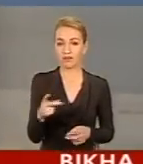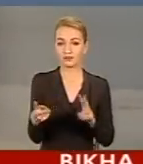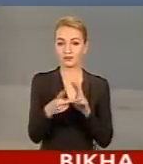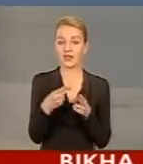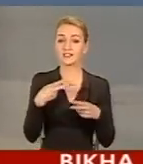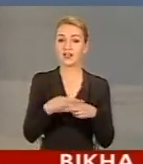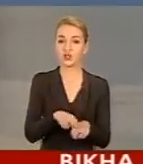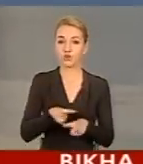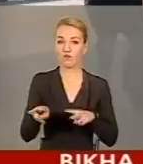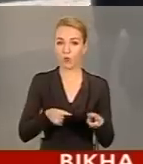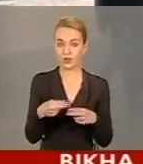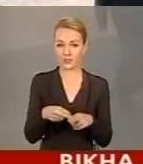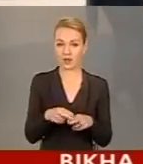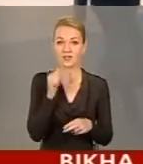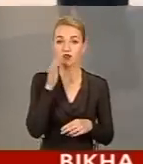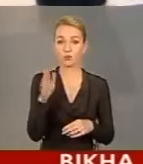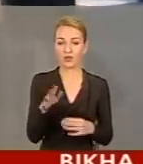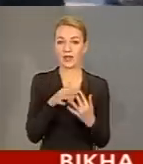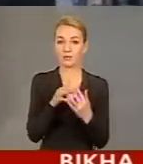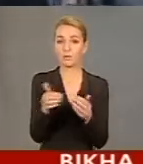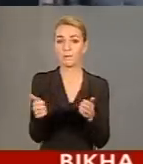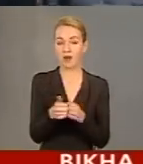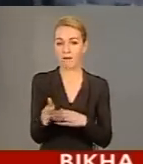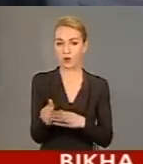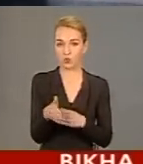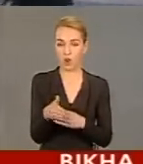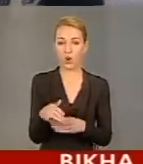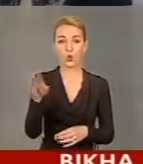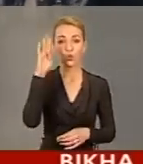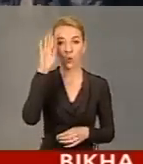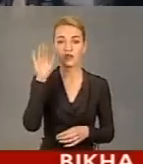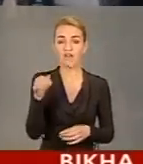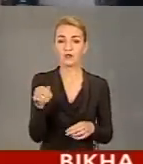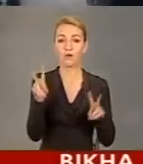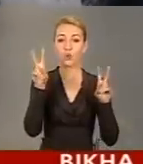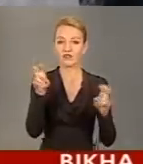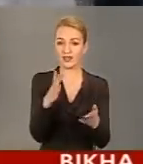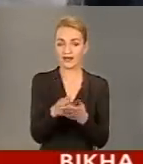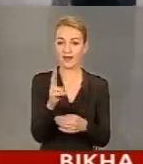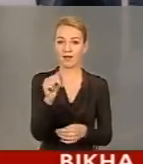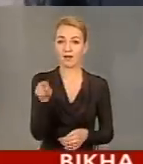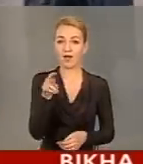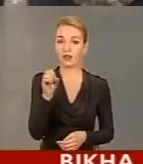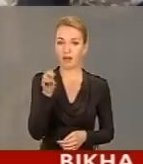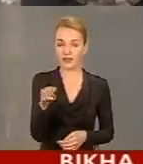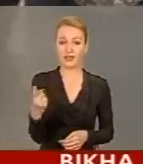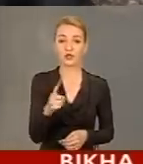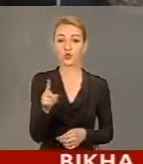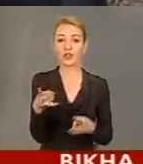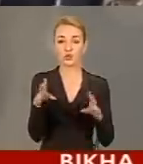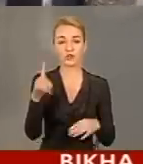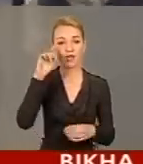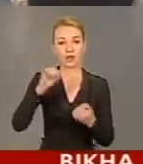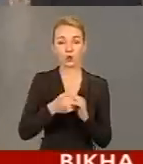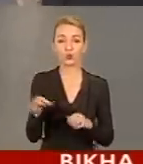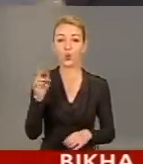залізничному вокзалі. Уже завтра він буде на передовій біля Маріуполя. У хлопця навіть позивний уже є – кадет. Це єдине, що лишилося на